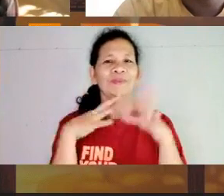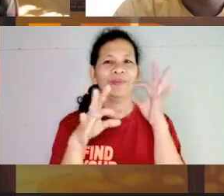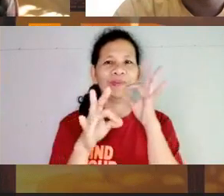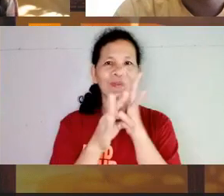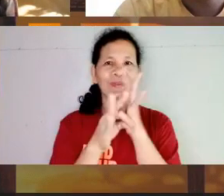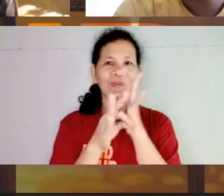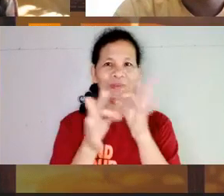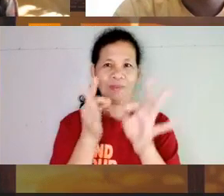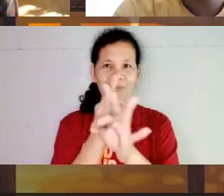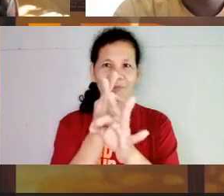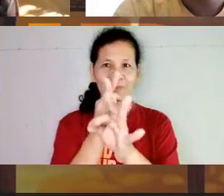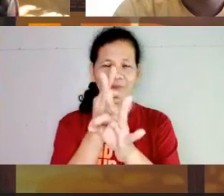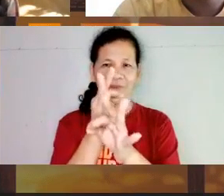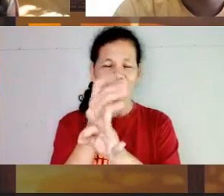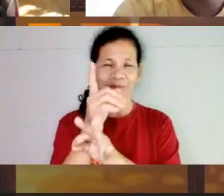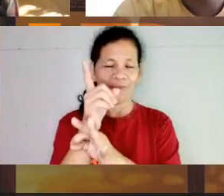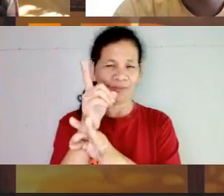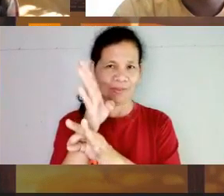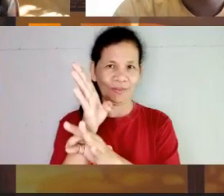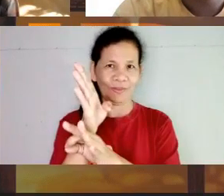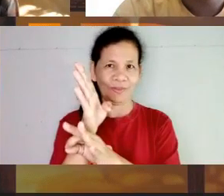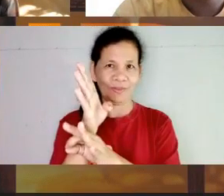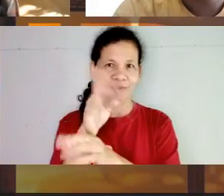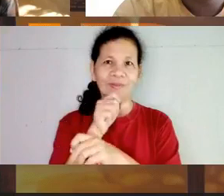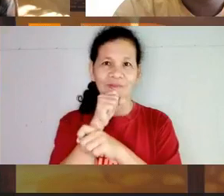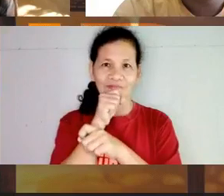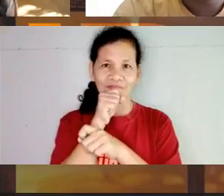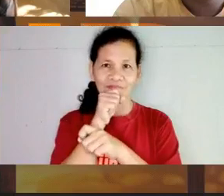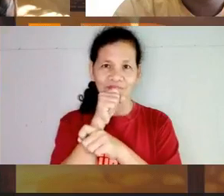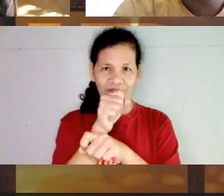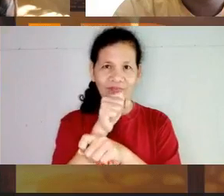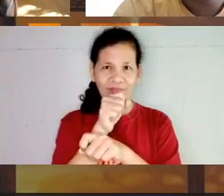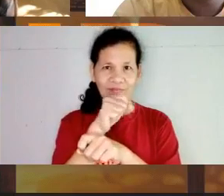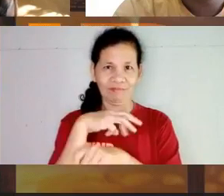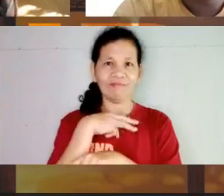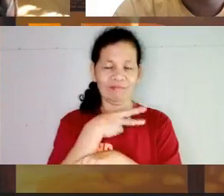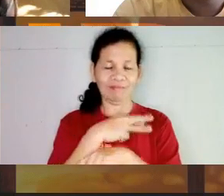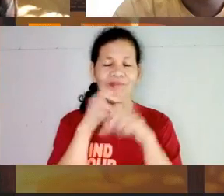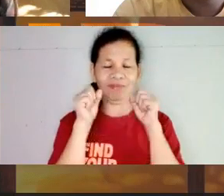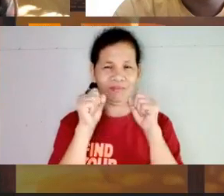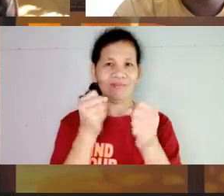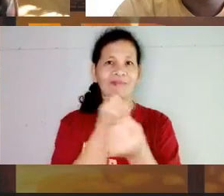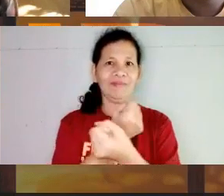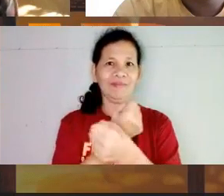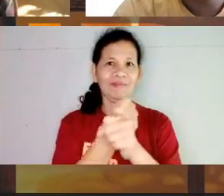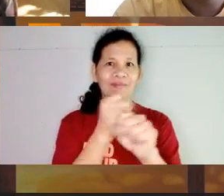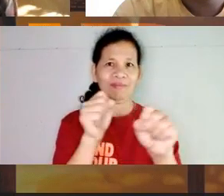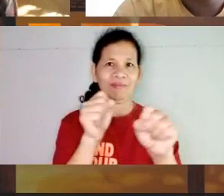na sumasampalatay sa Kanya, tiyak pong lahat tayo ay maliligtas,